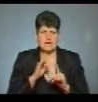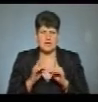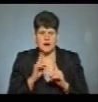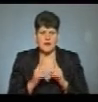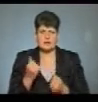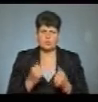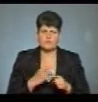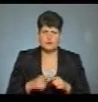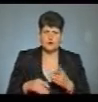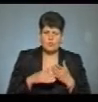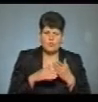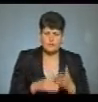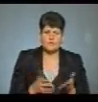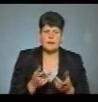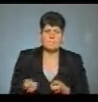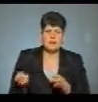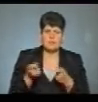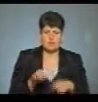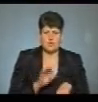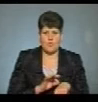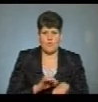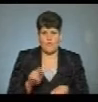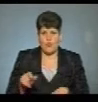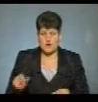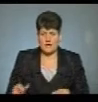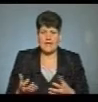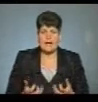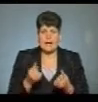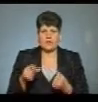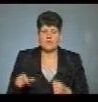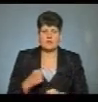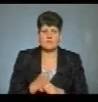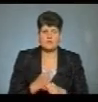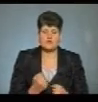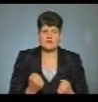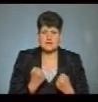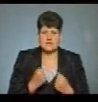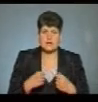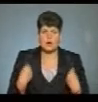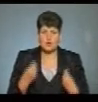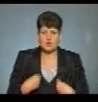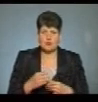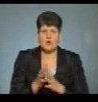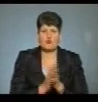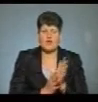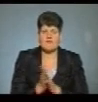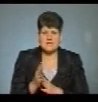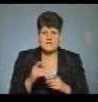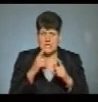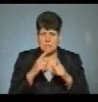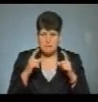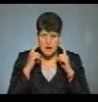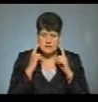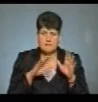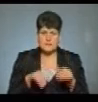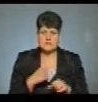швидкої допомоги, в яких перевозять хворих на коронавірус. Рятувальники працюють у захисних костюмах, рукавицях і масках, каже Ірина Крупа.